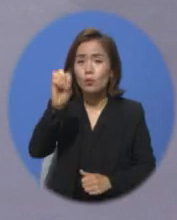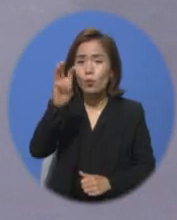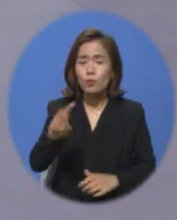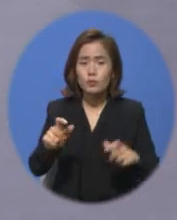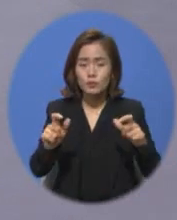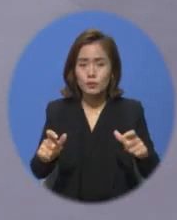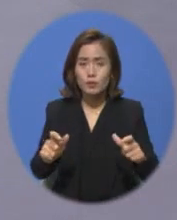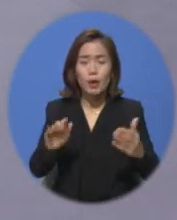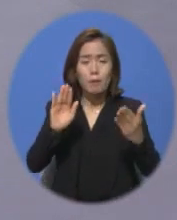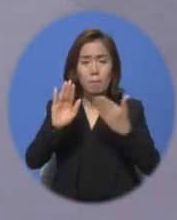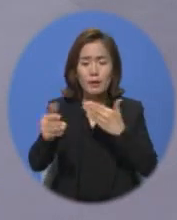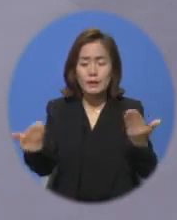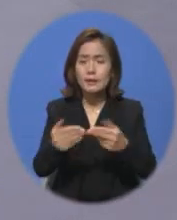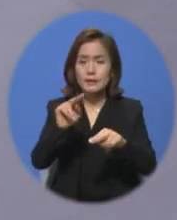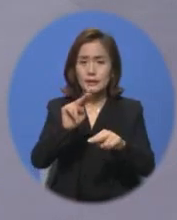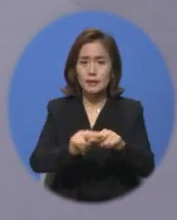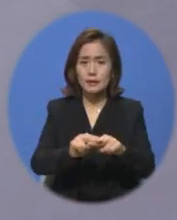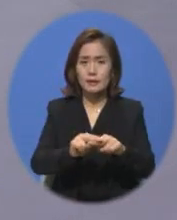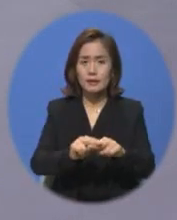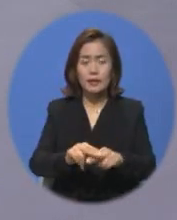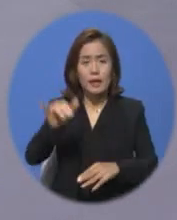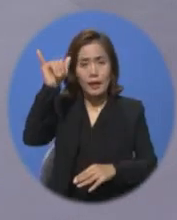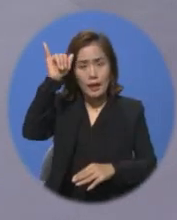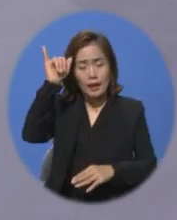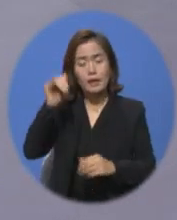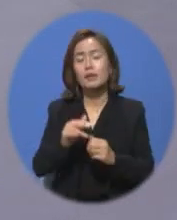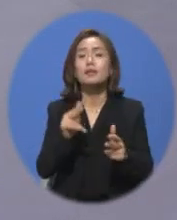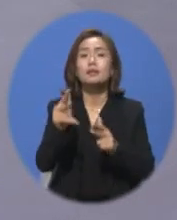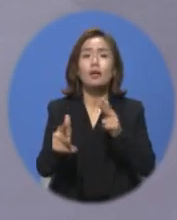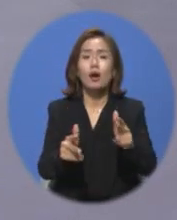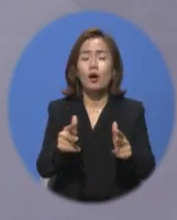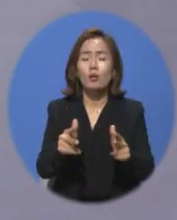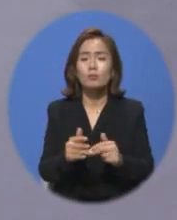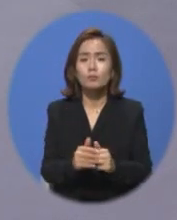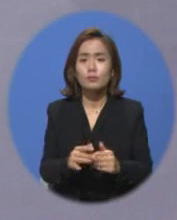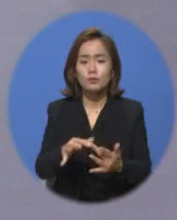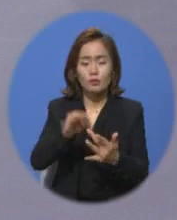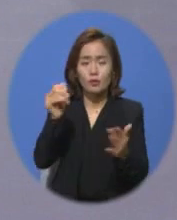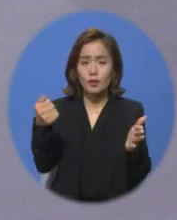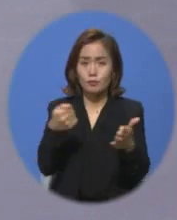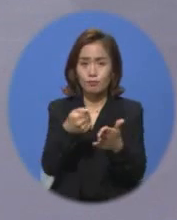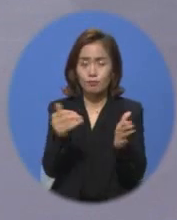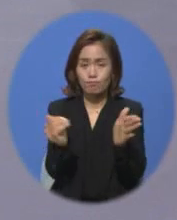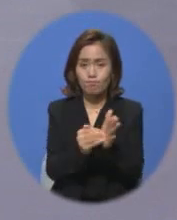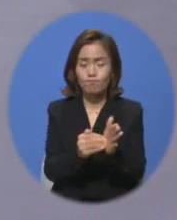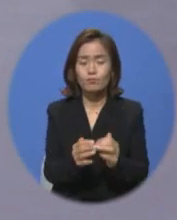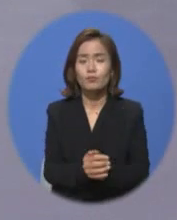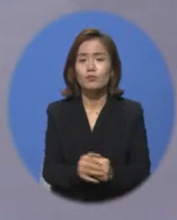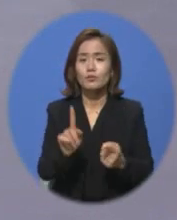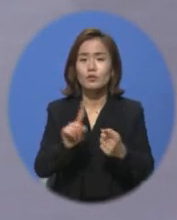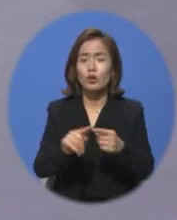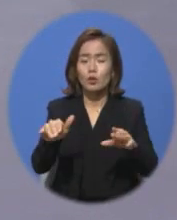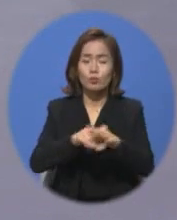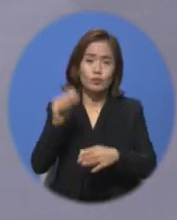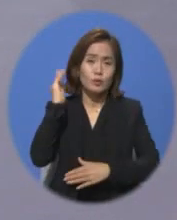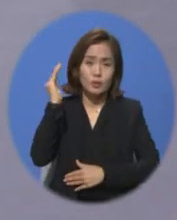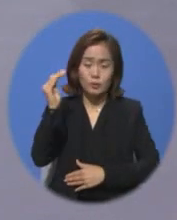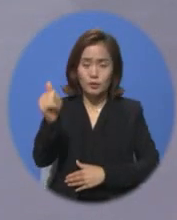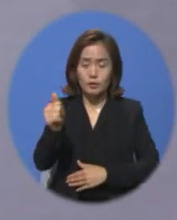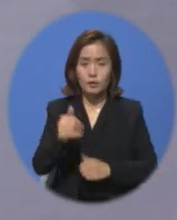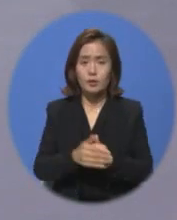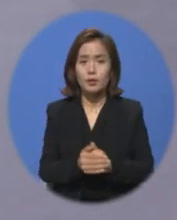없습니다.광주시는 인공지능산업을미래 일자리창출의핵심동력으로선택했다.이